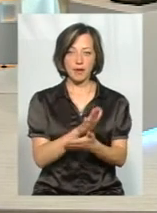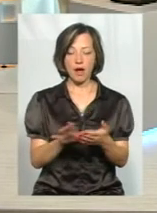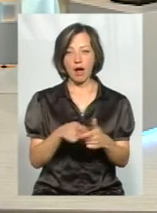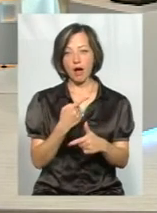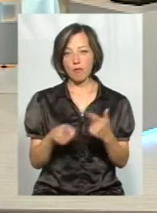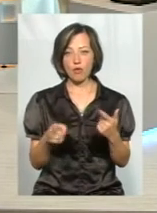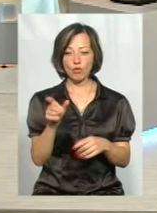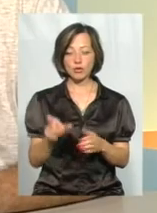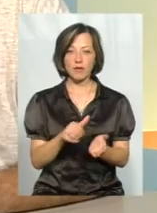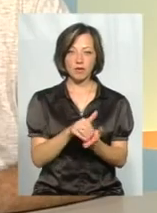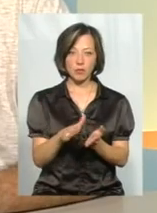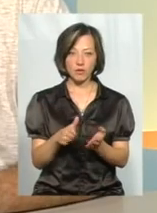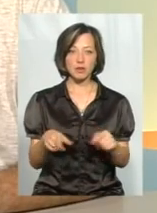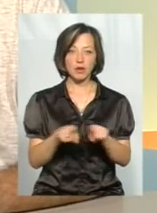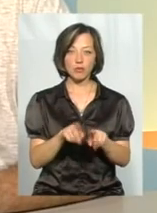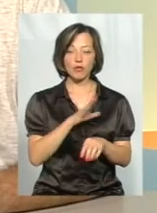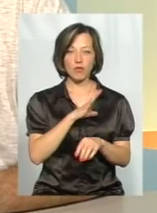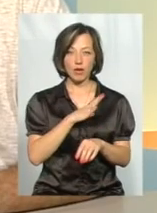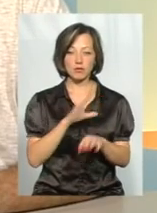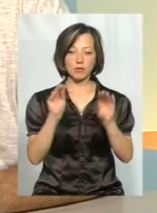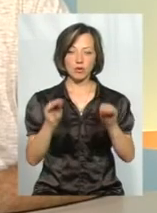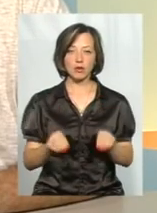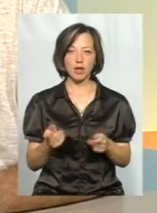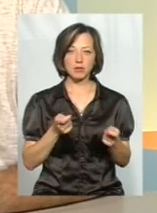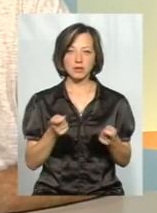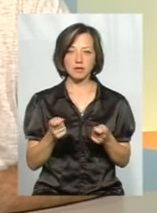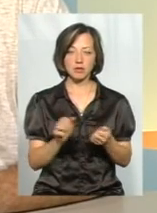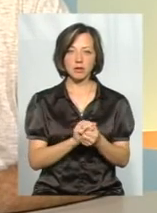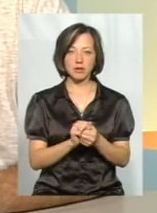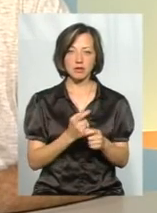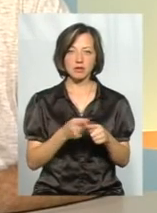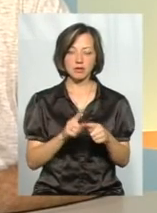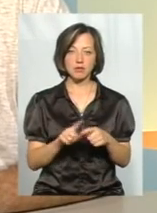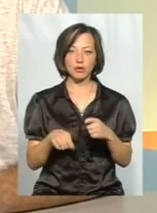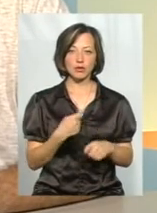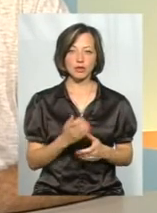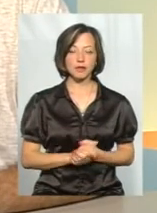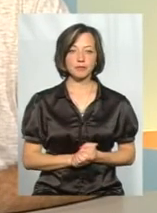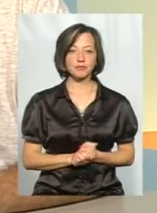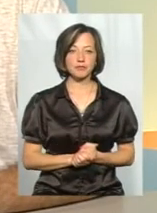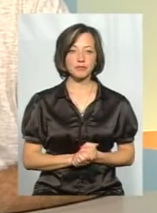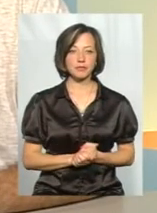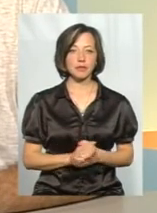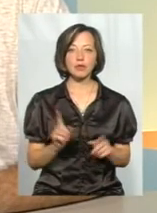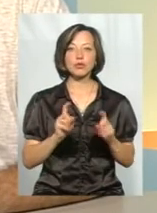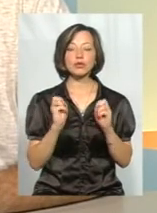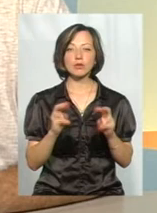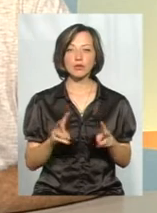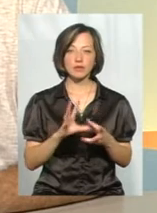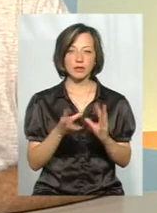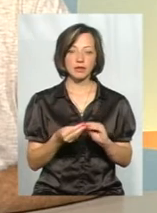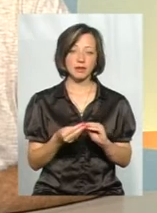якщо особа відмовиться, що таке також буває, тоді вони складають адміністративні матеріали за дане правопорушення. Що загрожує за це?